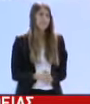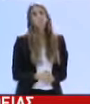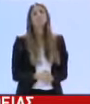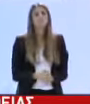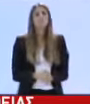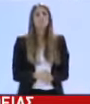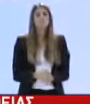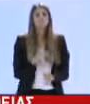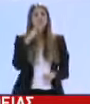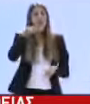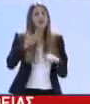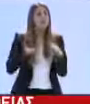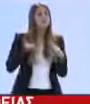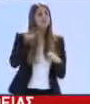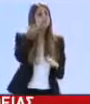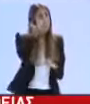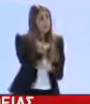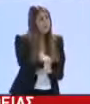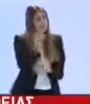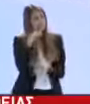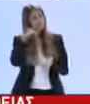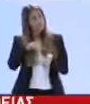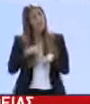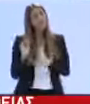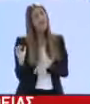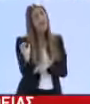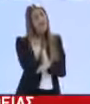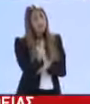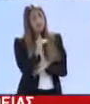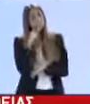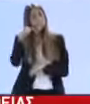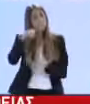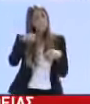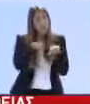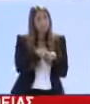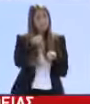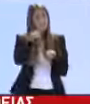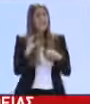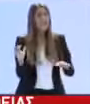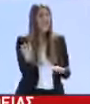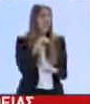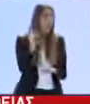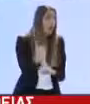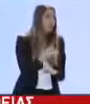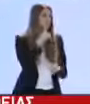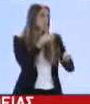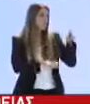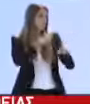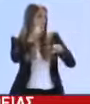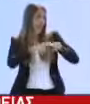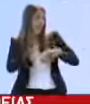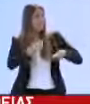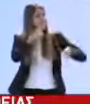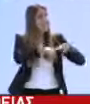Και αυτή την πρόταση σας καλούμε να μοιραστείτε μαζί μας. Καλούμε όλες τις Ελληνίδες και όλους τους